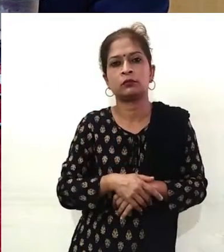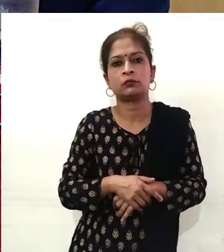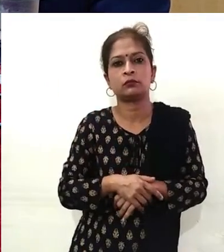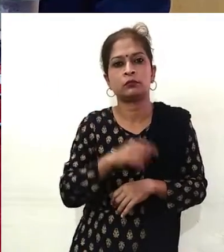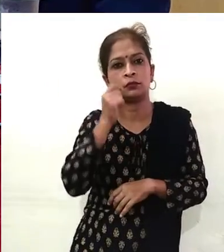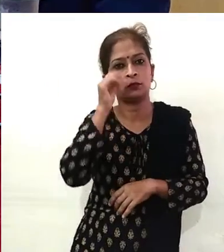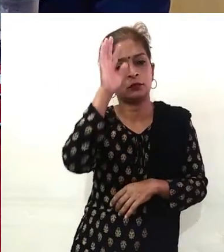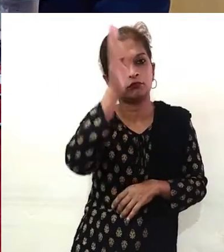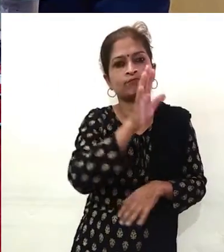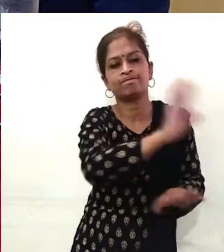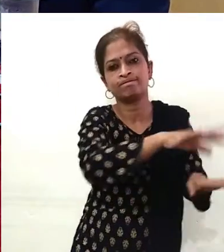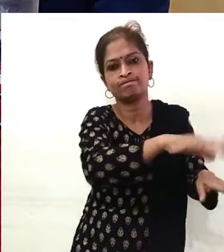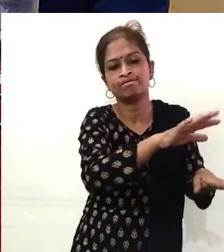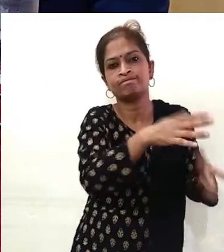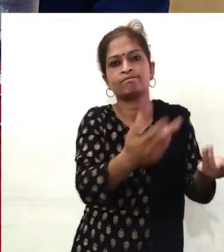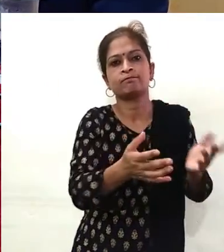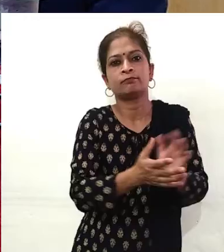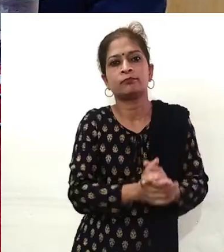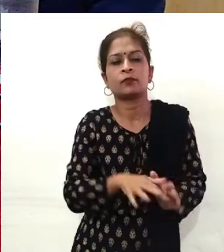में